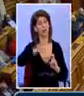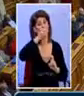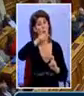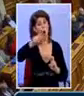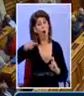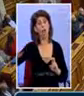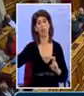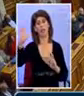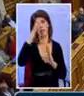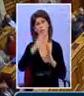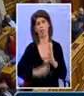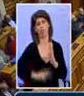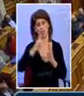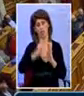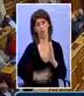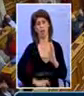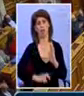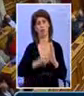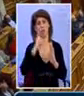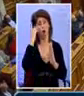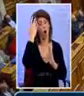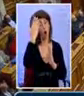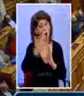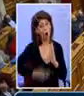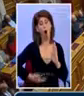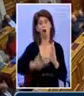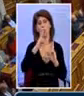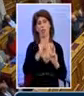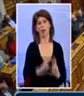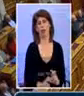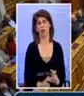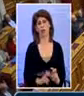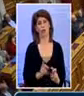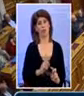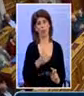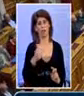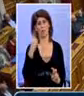Τελεία και παύλα. Ένας προς ένα. Όλοι θα ελεγχθούν.